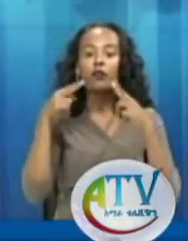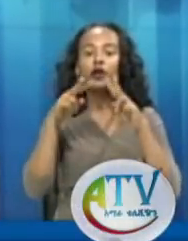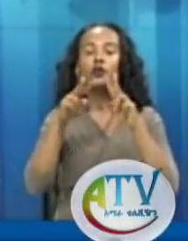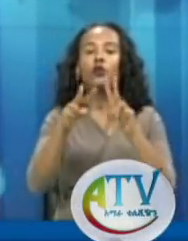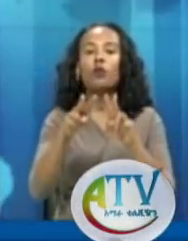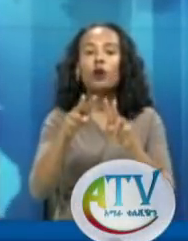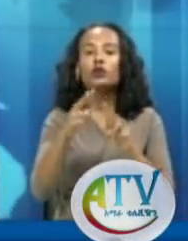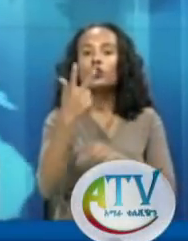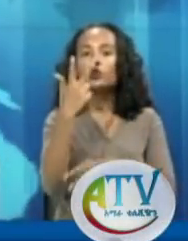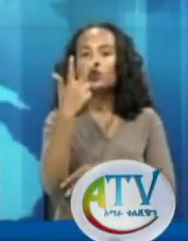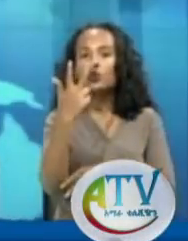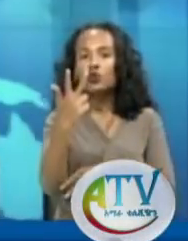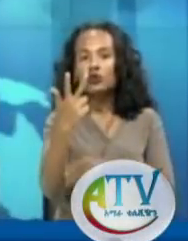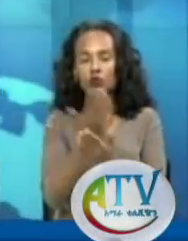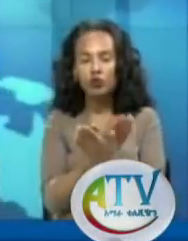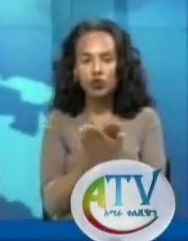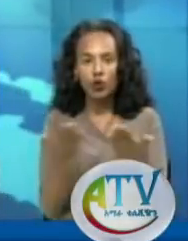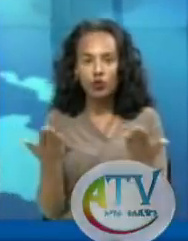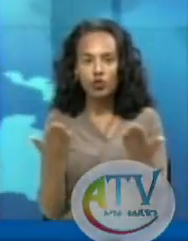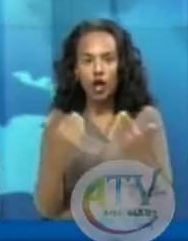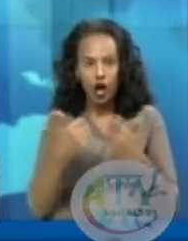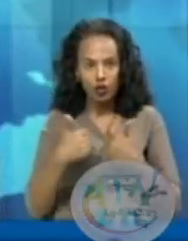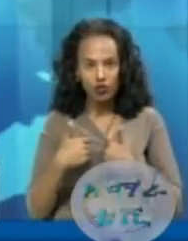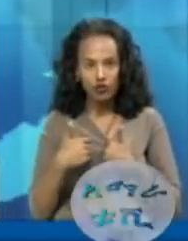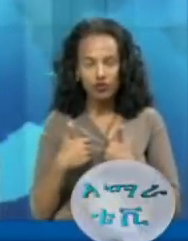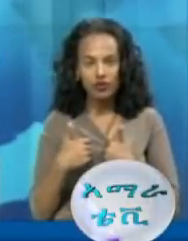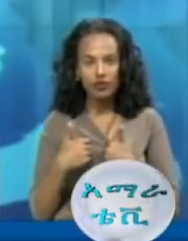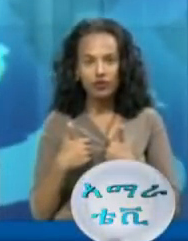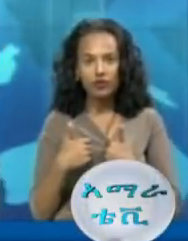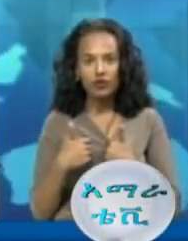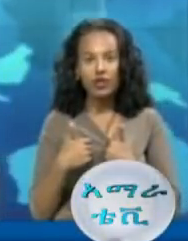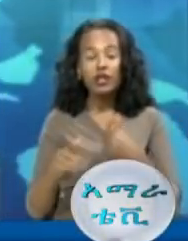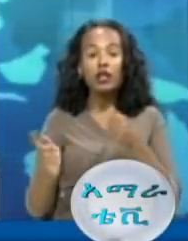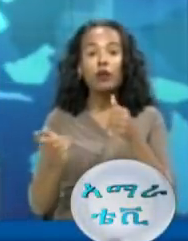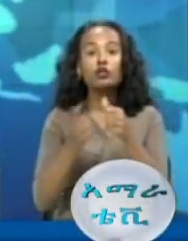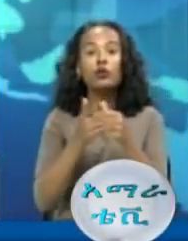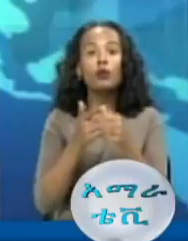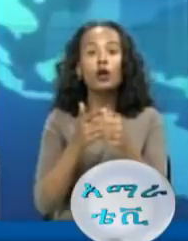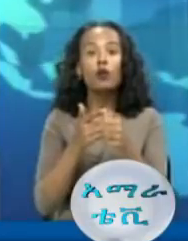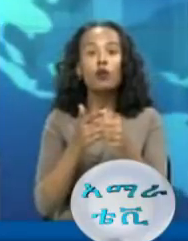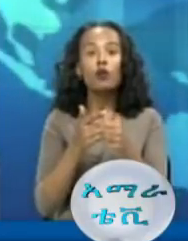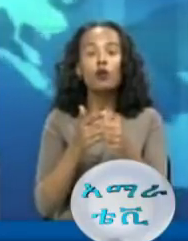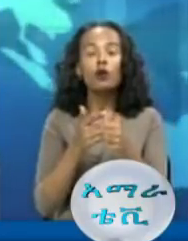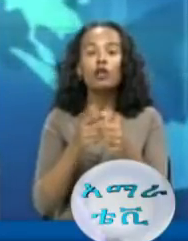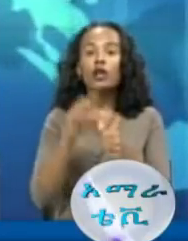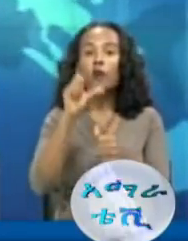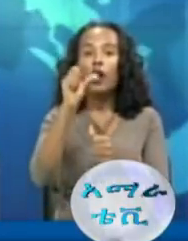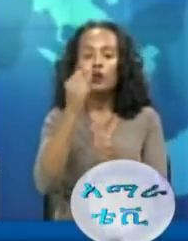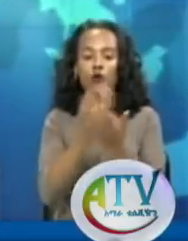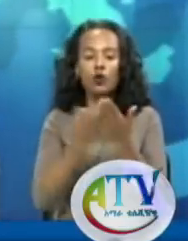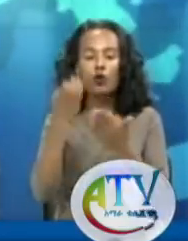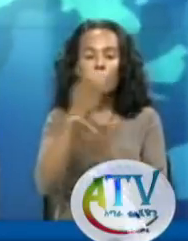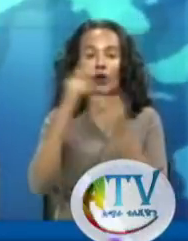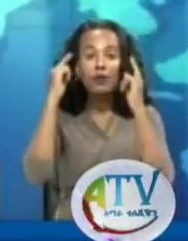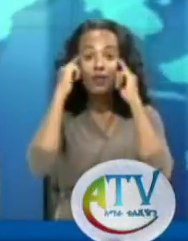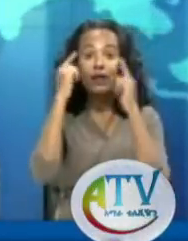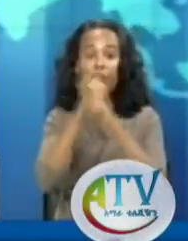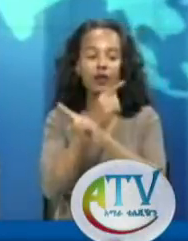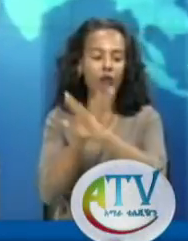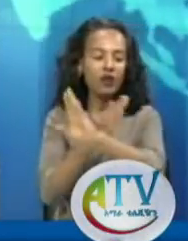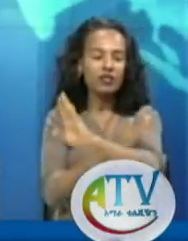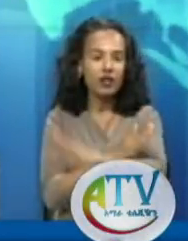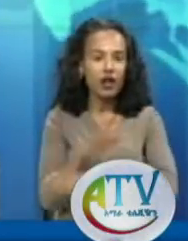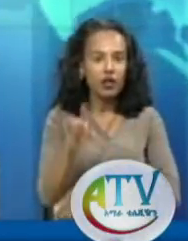የሚያተኩርባቸው 3 ጉዳዮች አሉት። የመጀመሪያው የማክሮ ኢኮኖሚ መዛባትን ማስተካከል